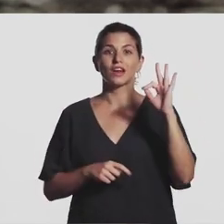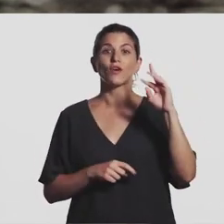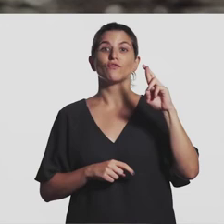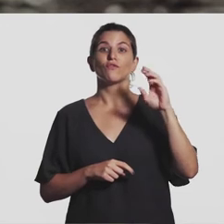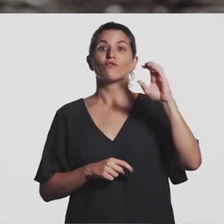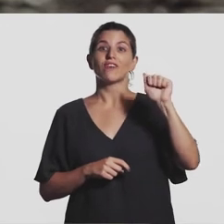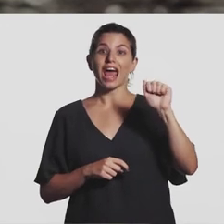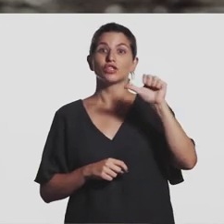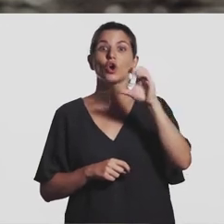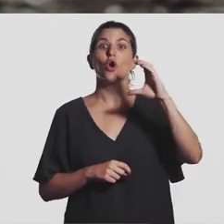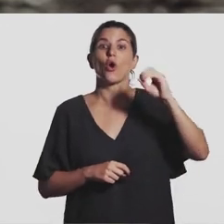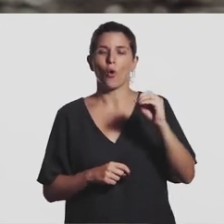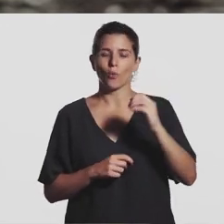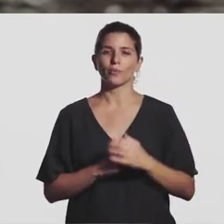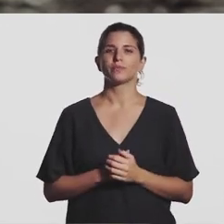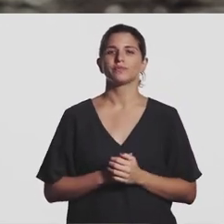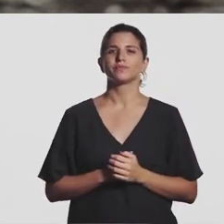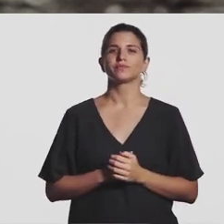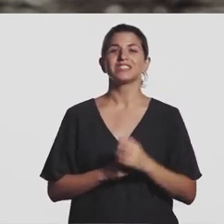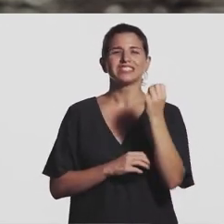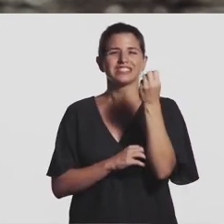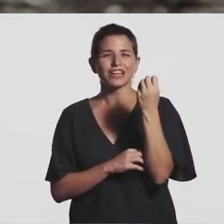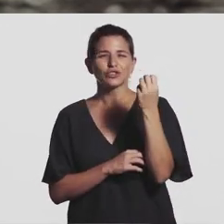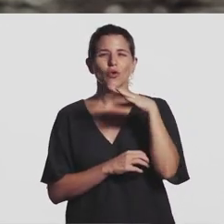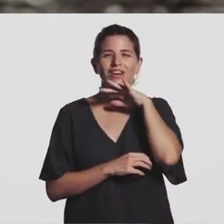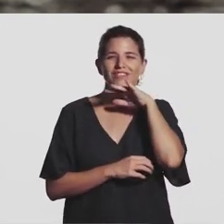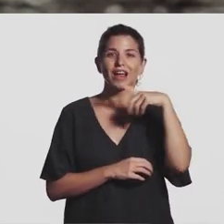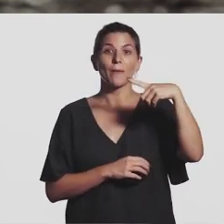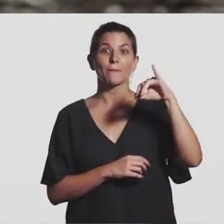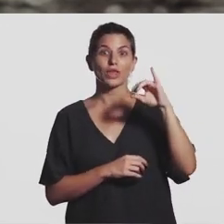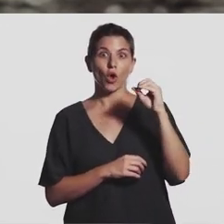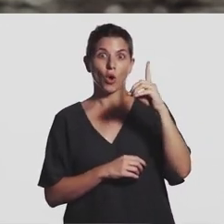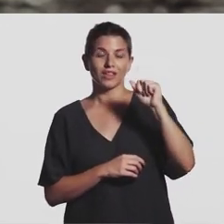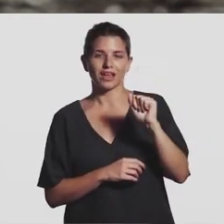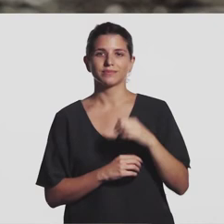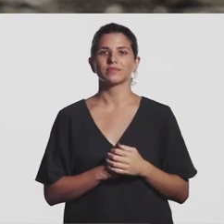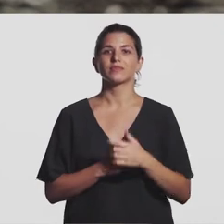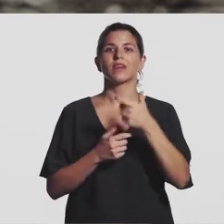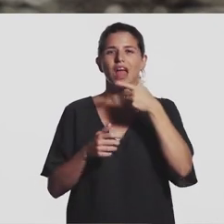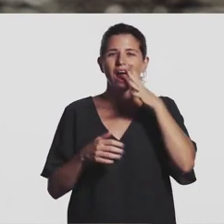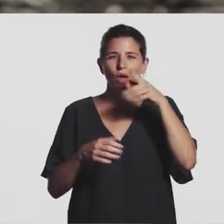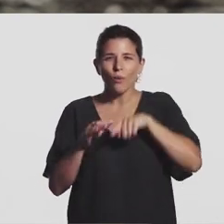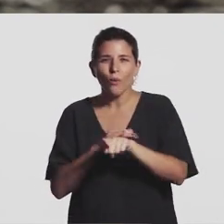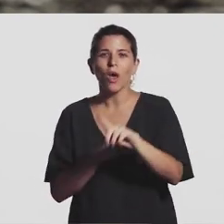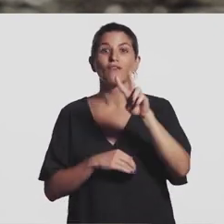fontana di Frasco, la vecchia frazione della Pioda